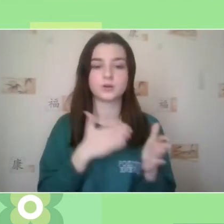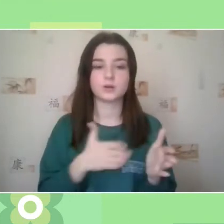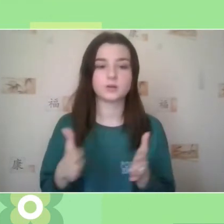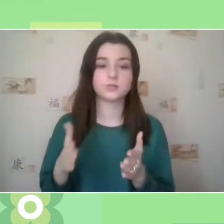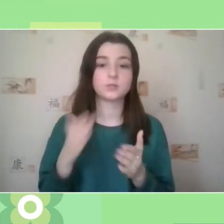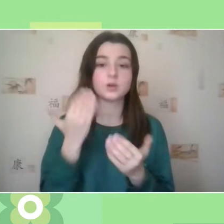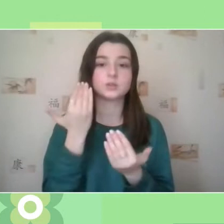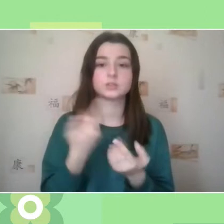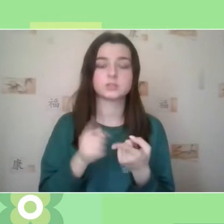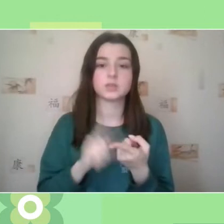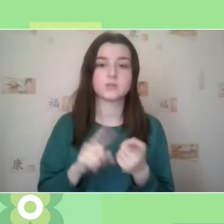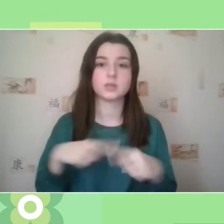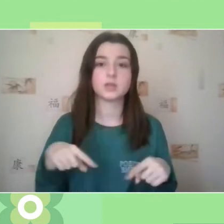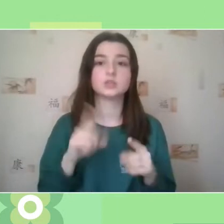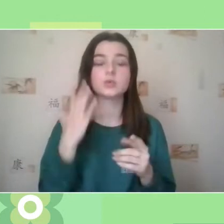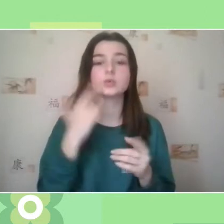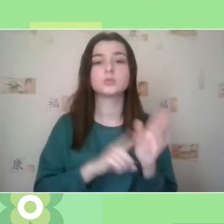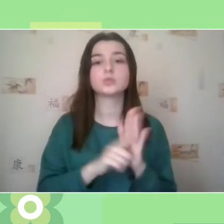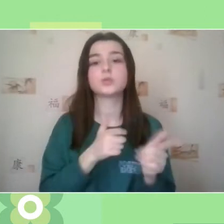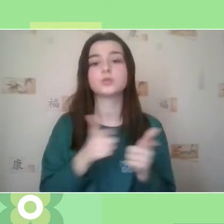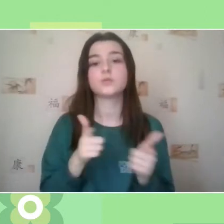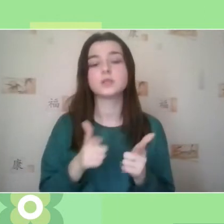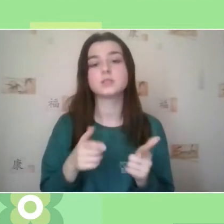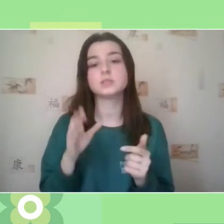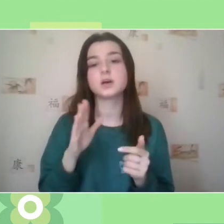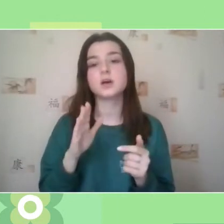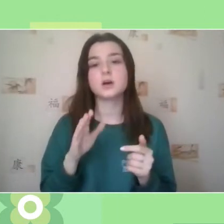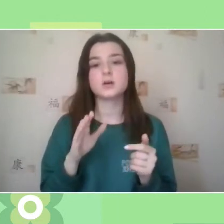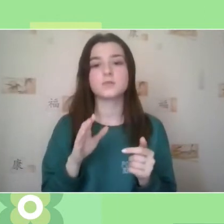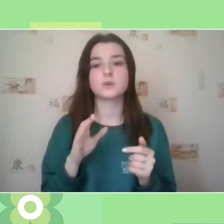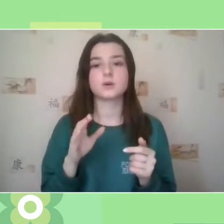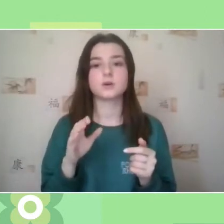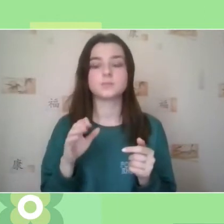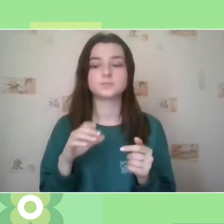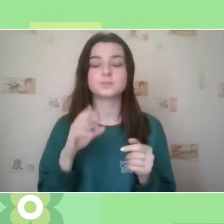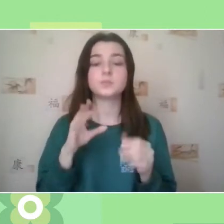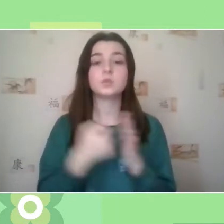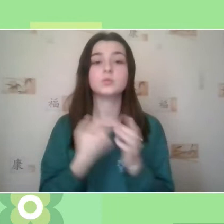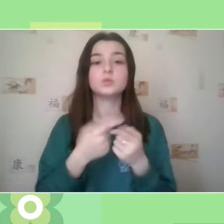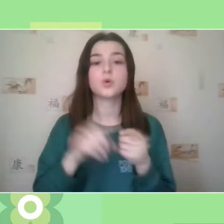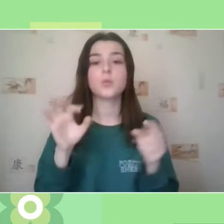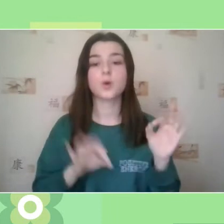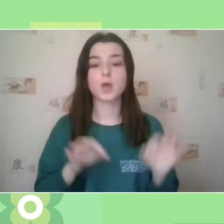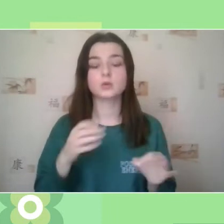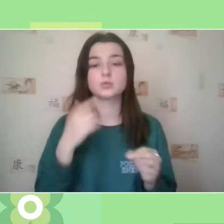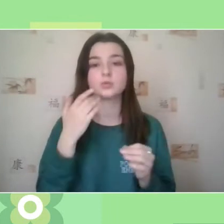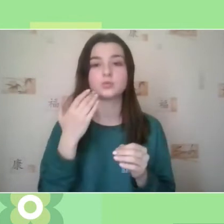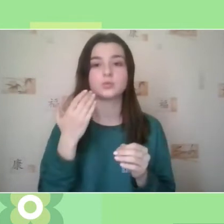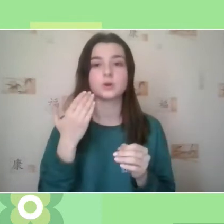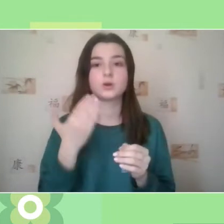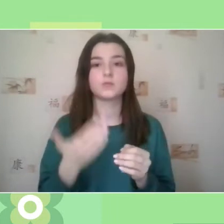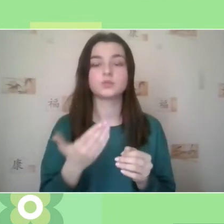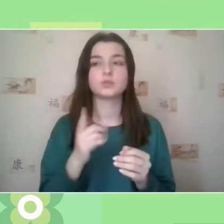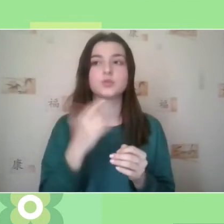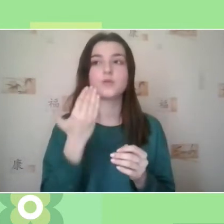до цього проєкту, ми запросили медіа, ми зробили розсилку про те, що ви, шановні